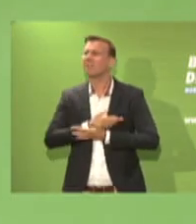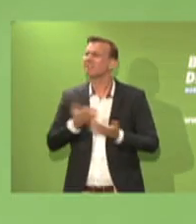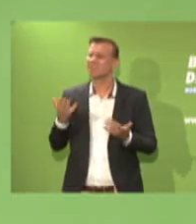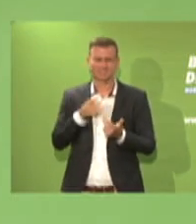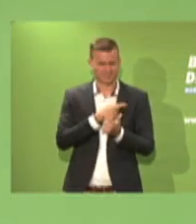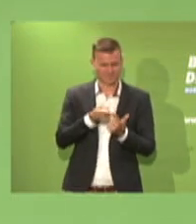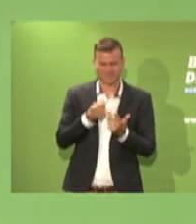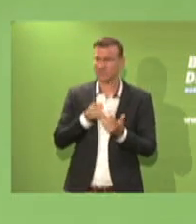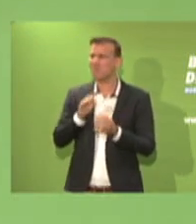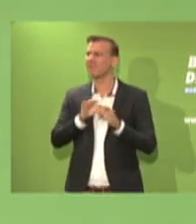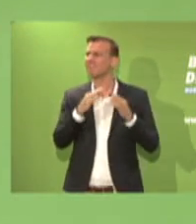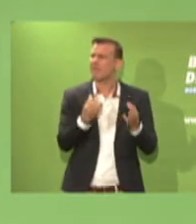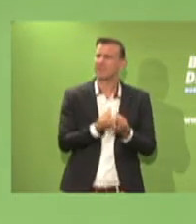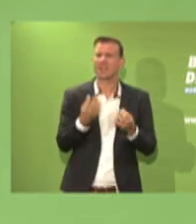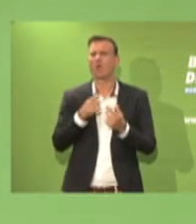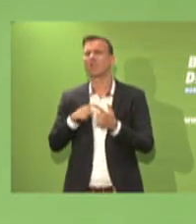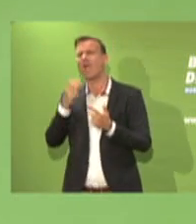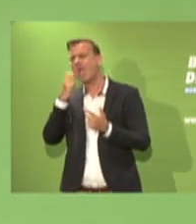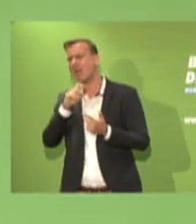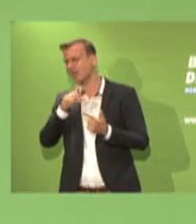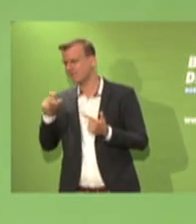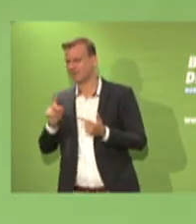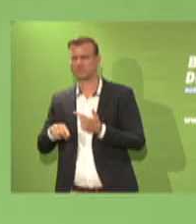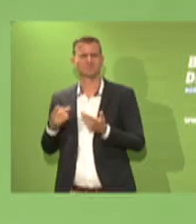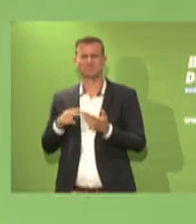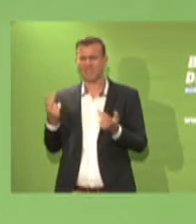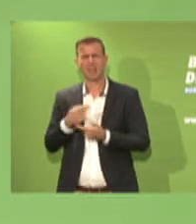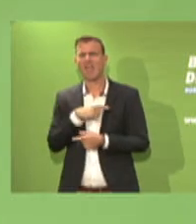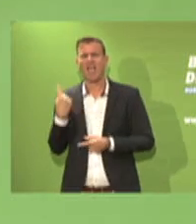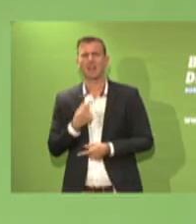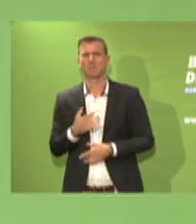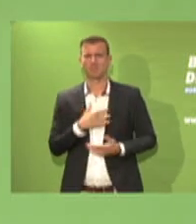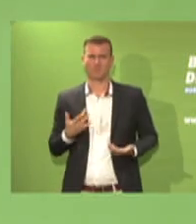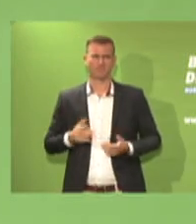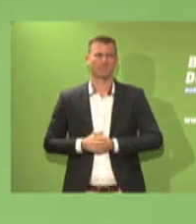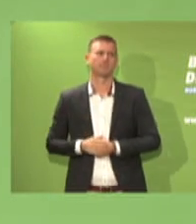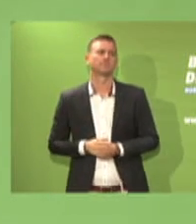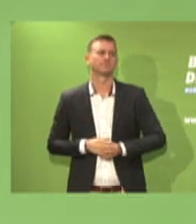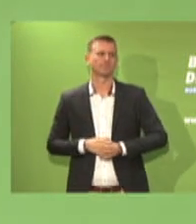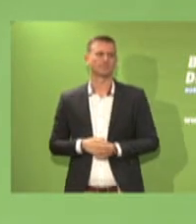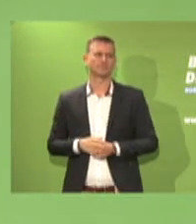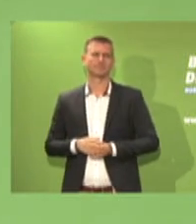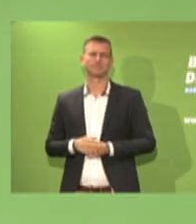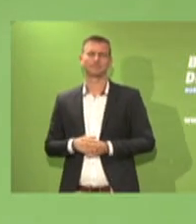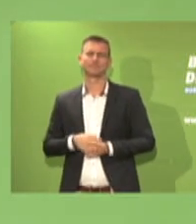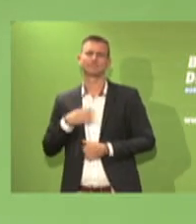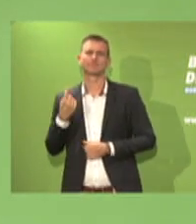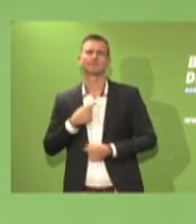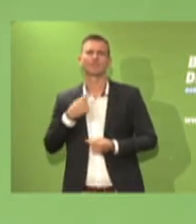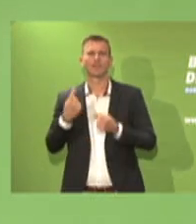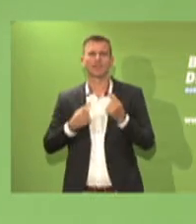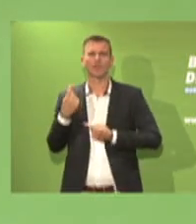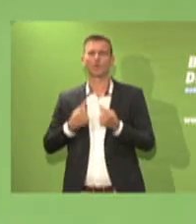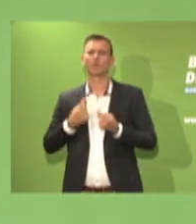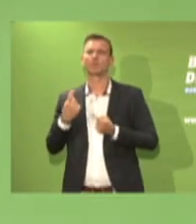das die Familien betrifft oder ob das ältere Menschen betrifft. Von daher ist das ein Thema, womit wir als Grüne uns ganz intensiv beschäftigen müssen, weil hier